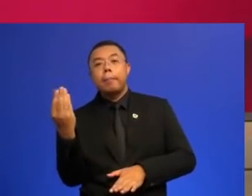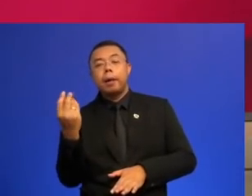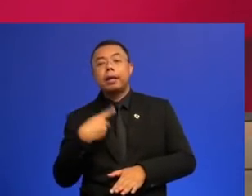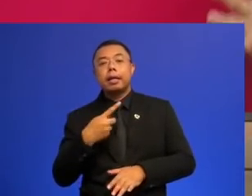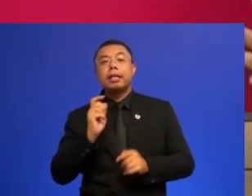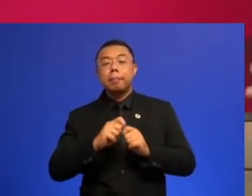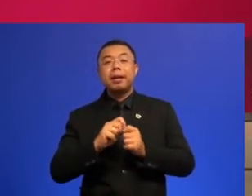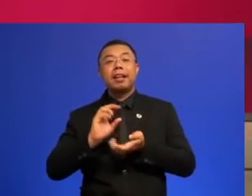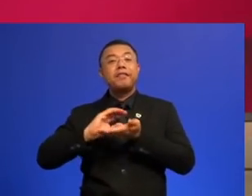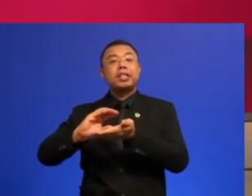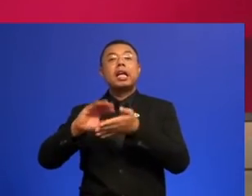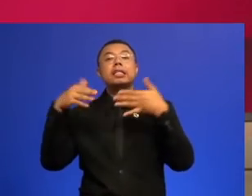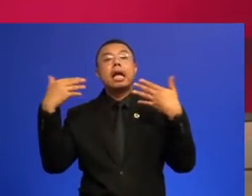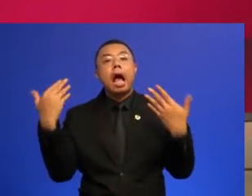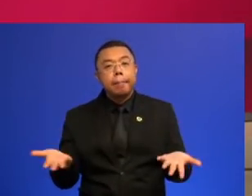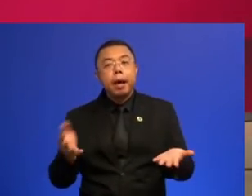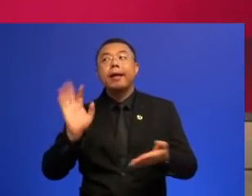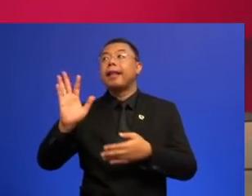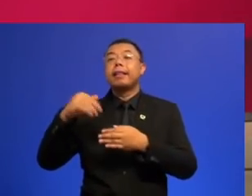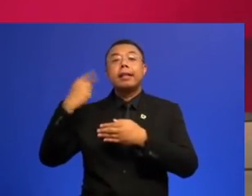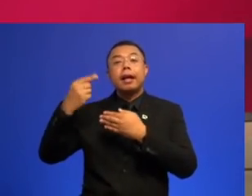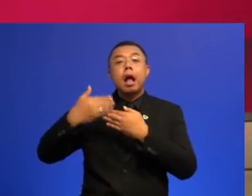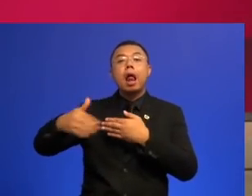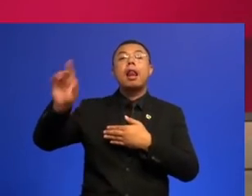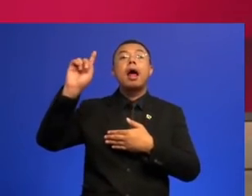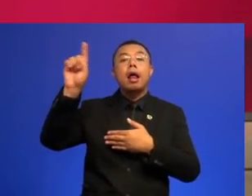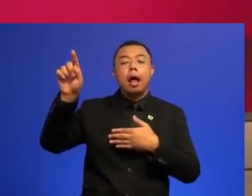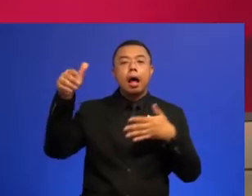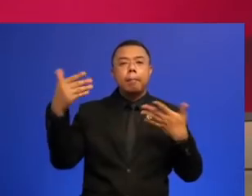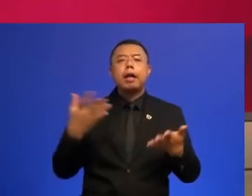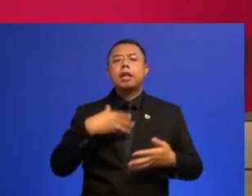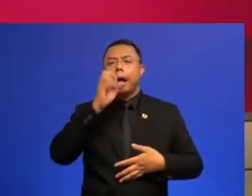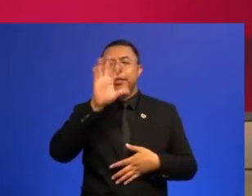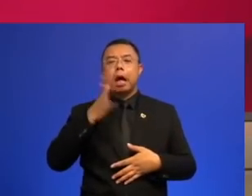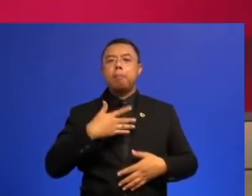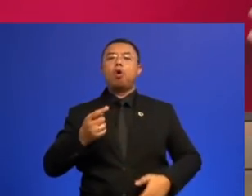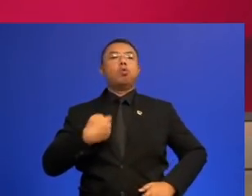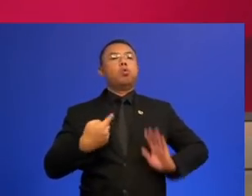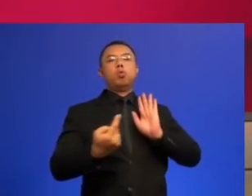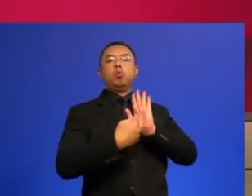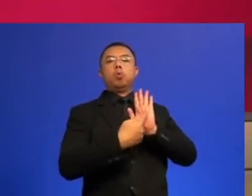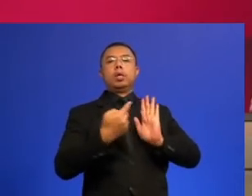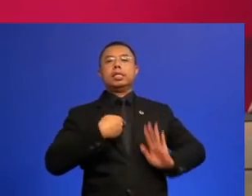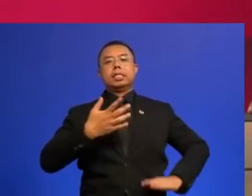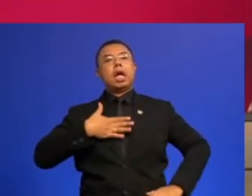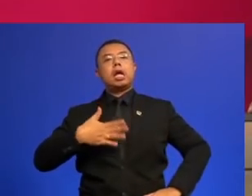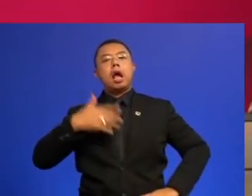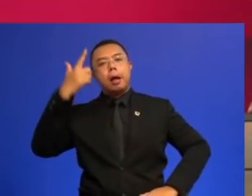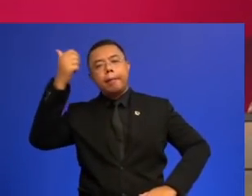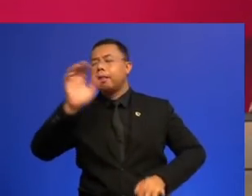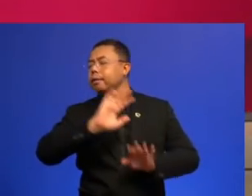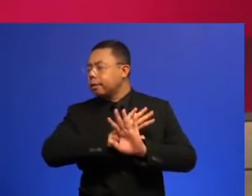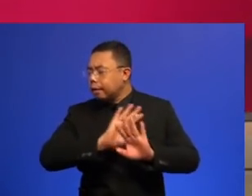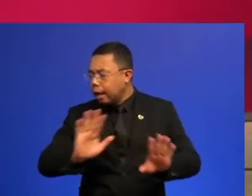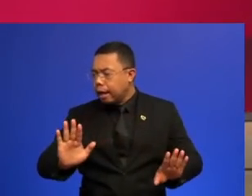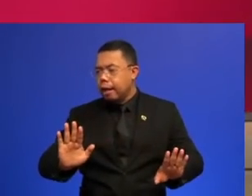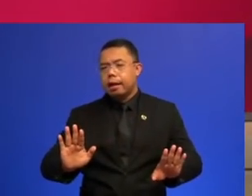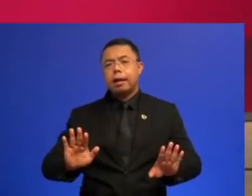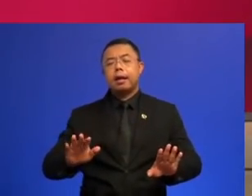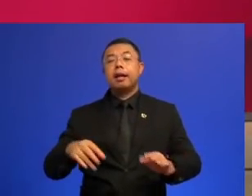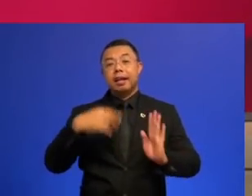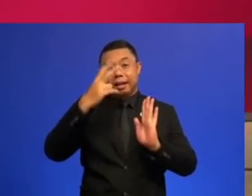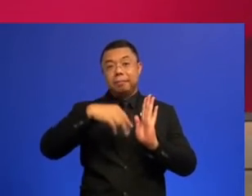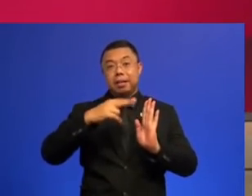Kita buat investasi apa di kekekalan? Saya bicara ini bukan mau sok nunjukin saya hebat. Enggak, aduh. Ya